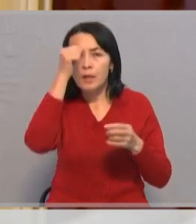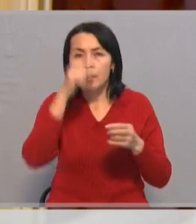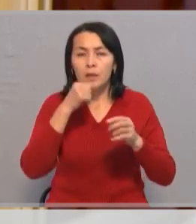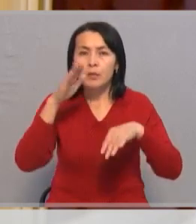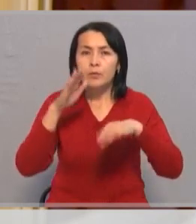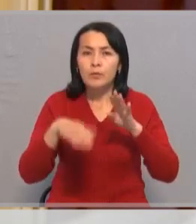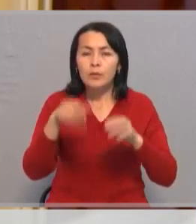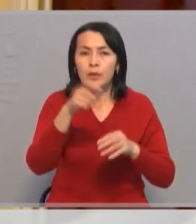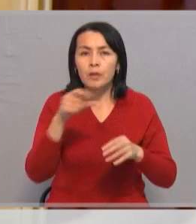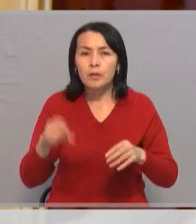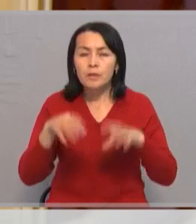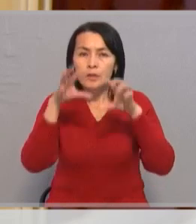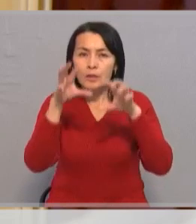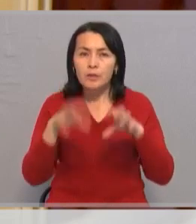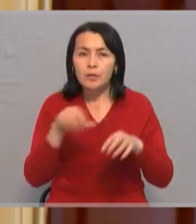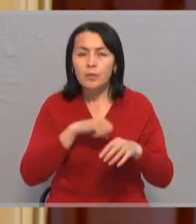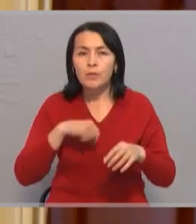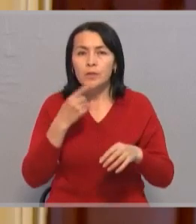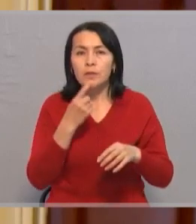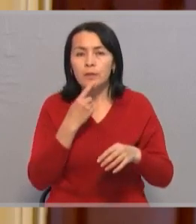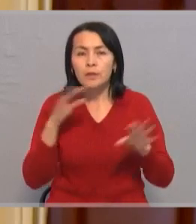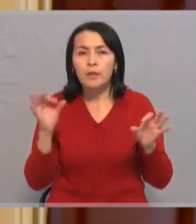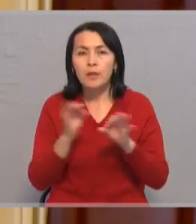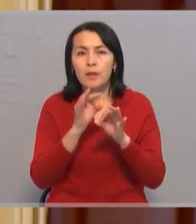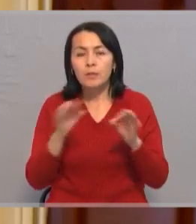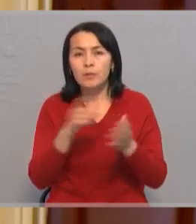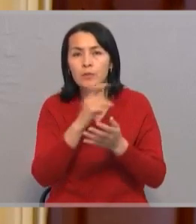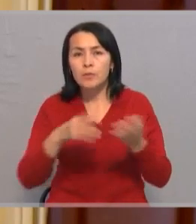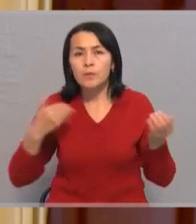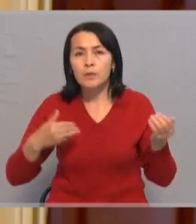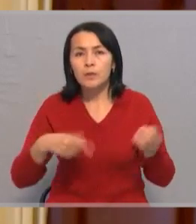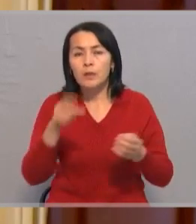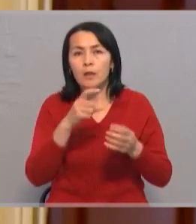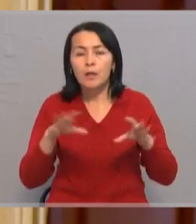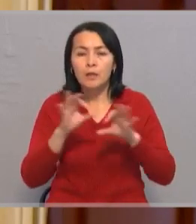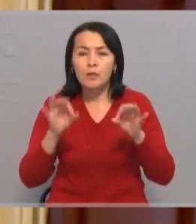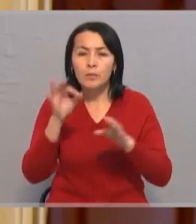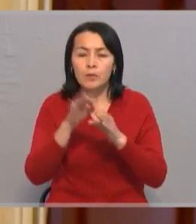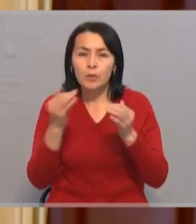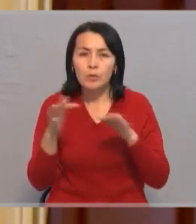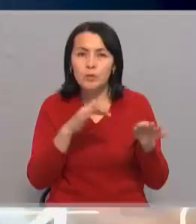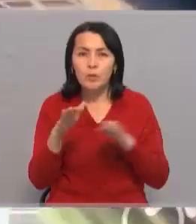халыққа өзінің дәстүрінде, өзінің тілінде әнмен, жырмен, күймен халыққа жеткізу мақсатында осы шара өтіп отыр.